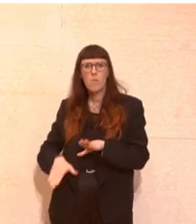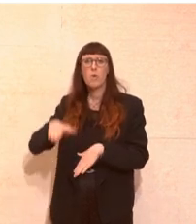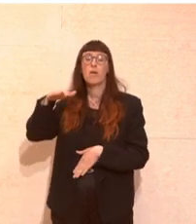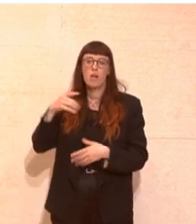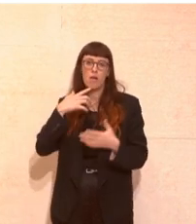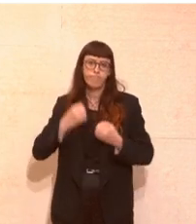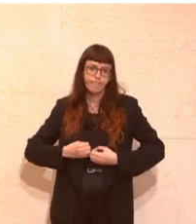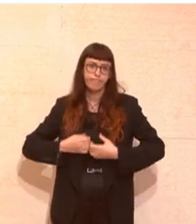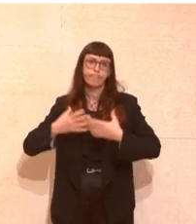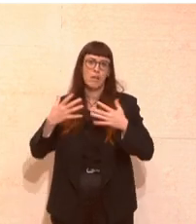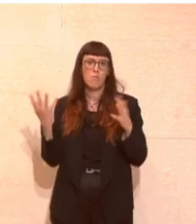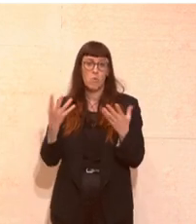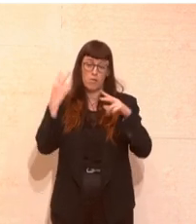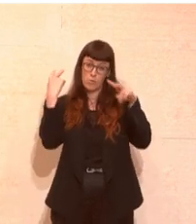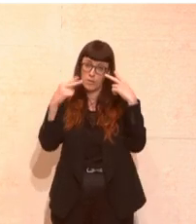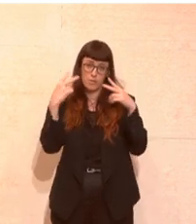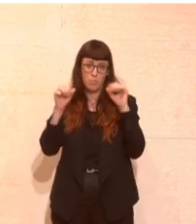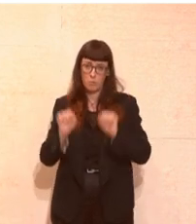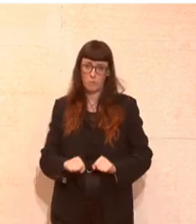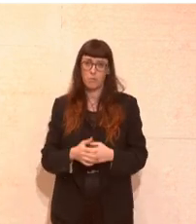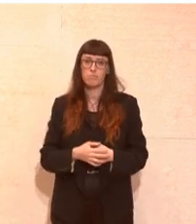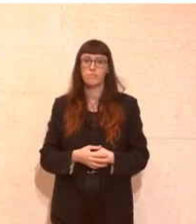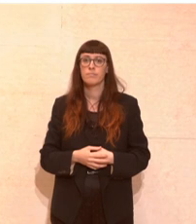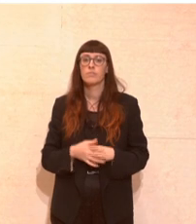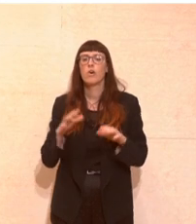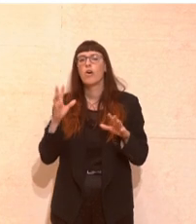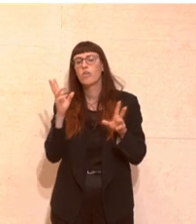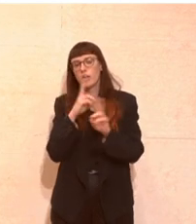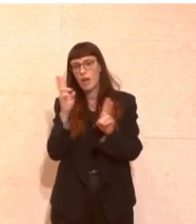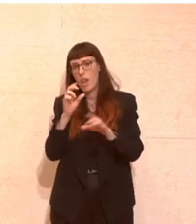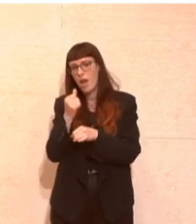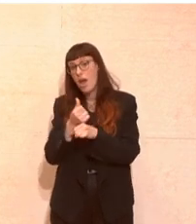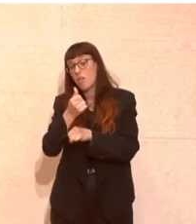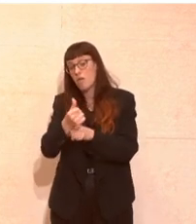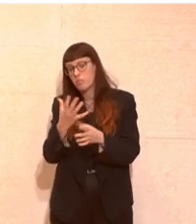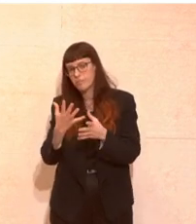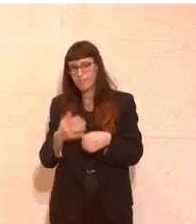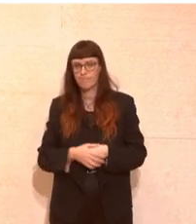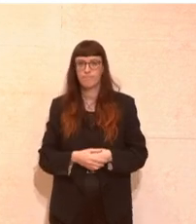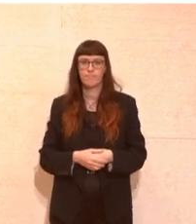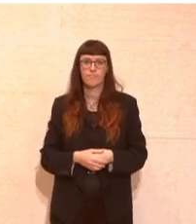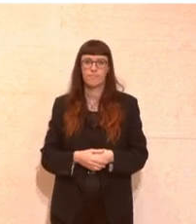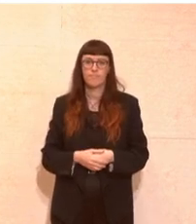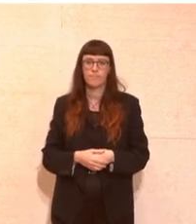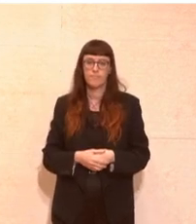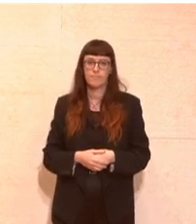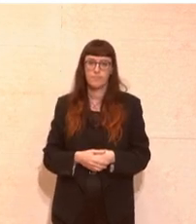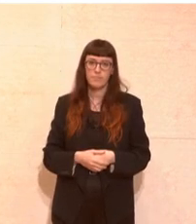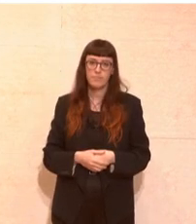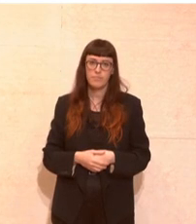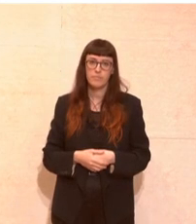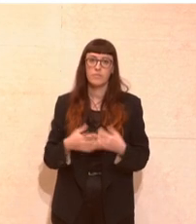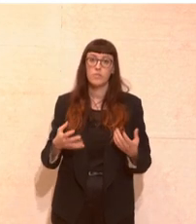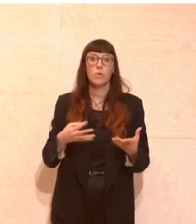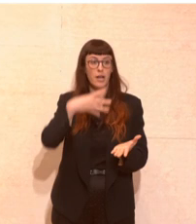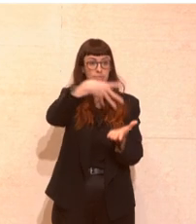autistiques remarqués un an plus tard, mais ces données nécessitent une consolidation, il faut qu'ils soient répliqués dans d'autres